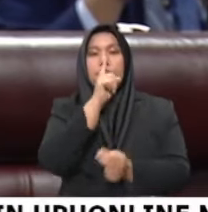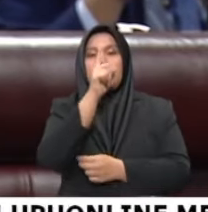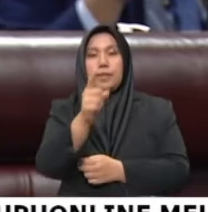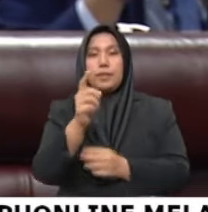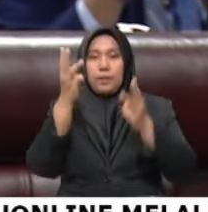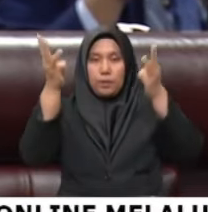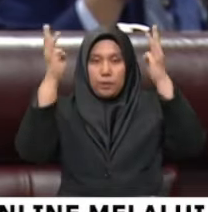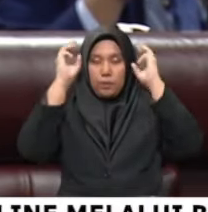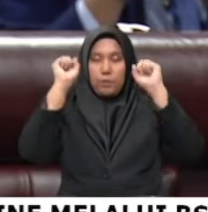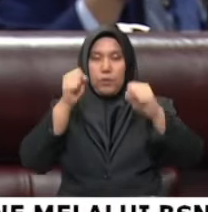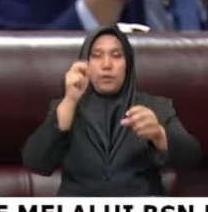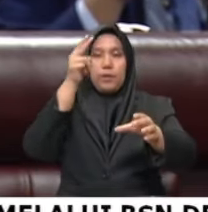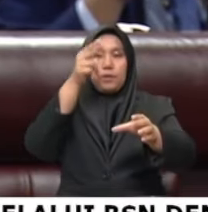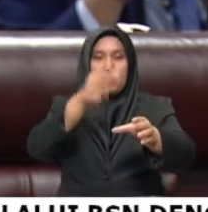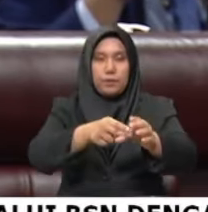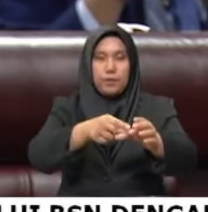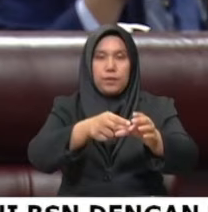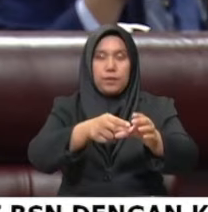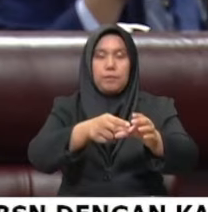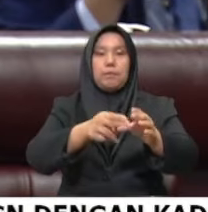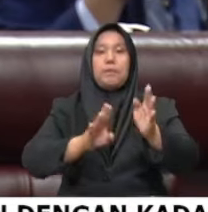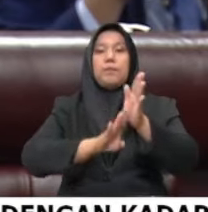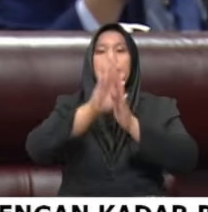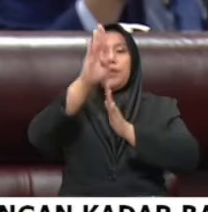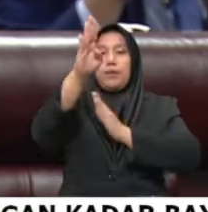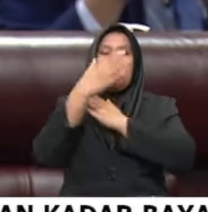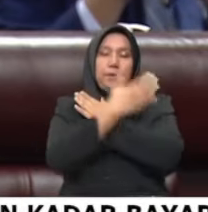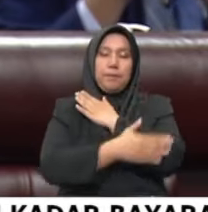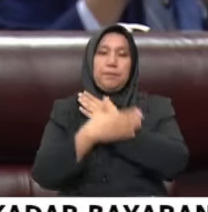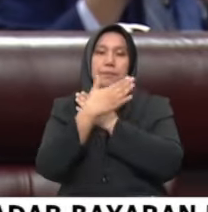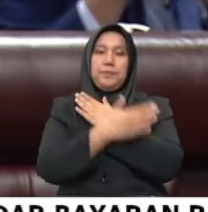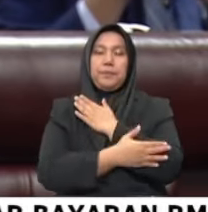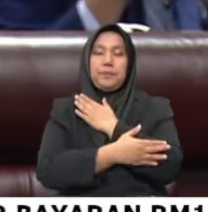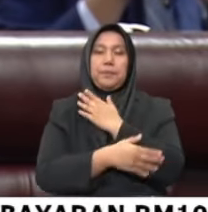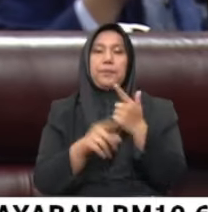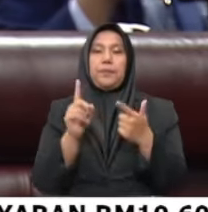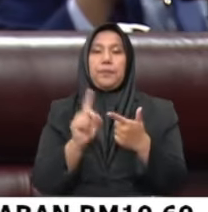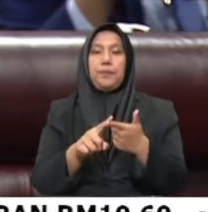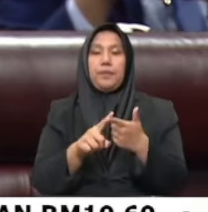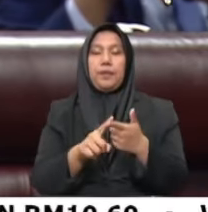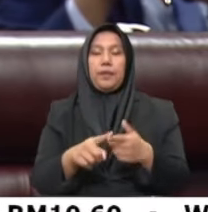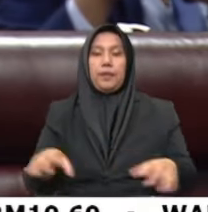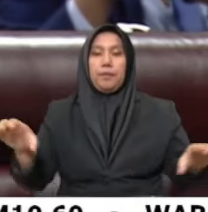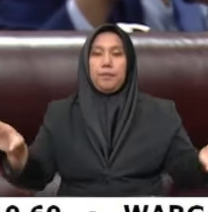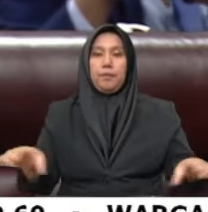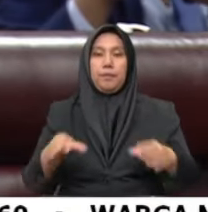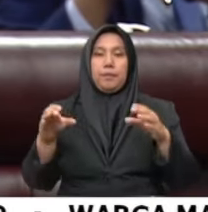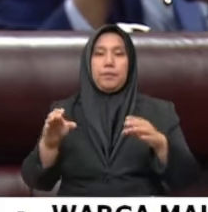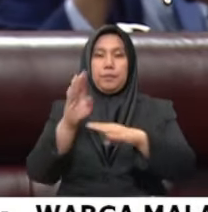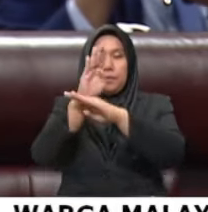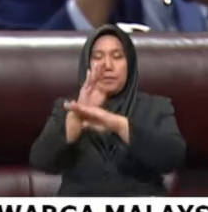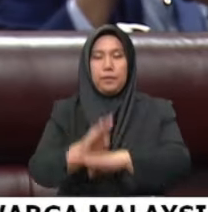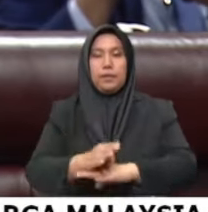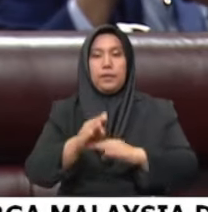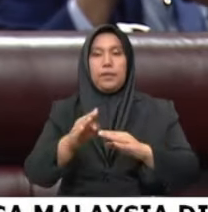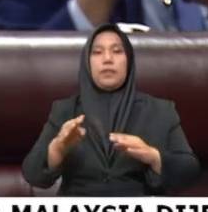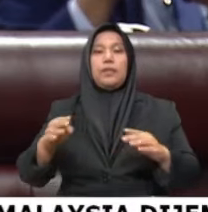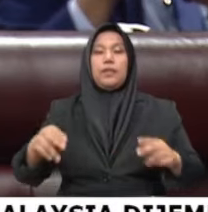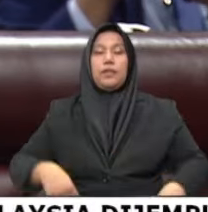serta dalam arus pembangunan negara. Kedua ialah mewujudkan